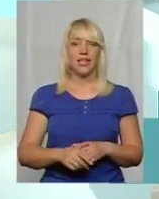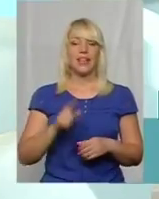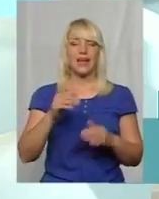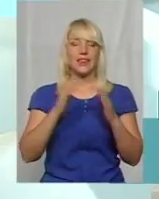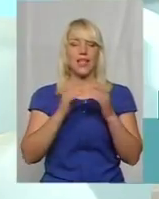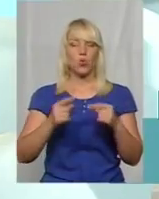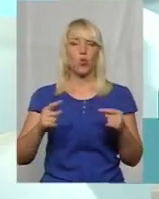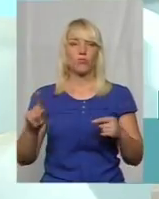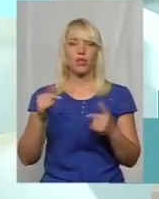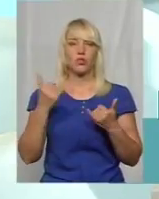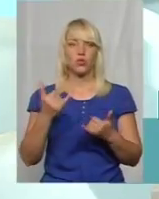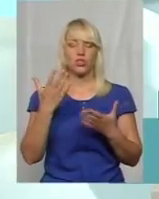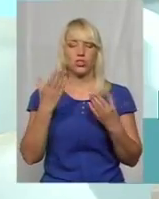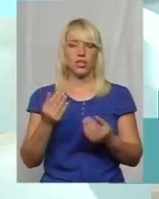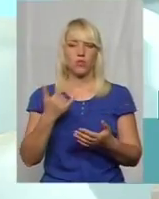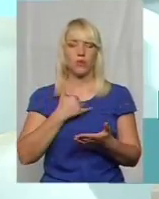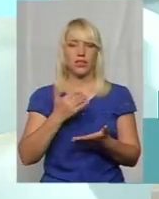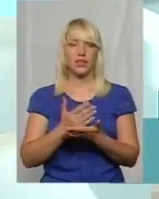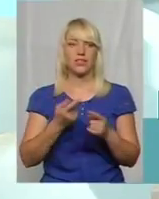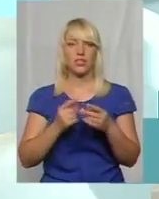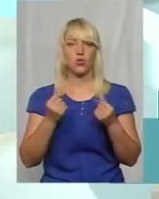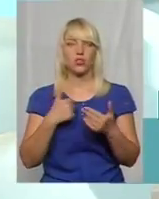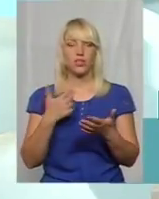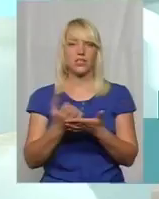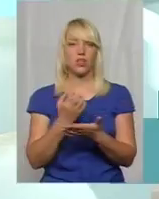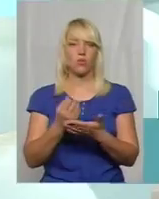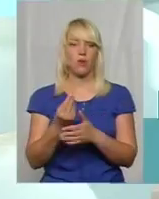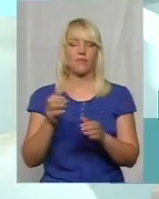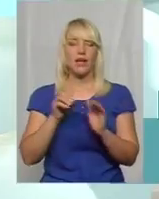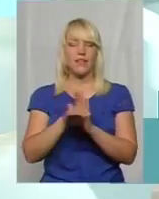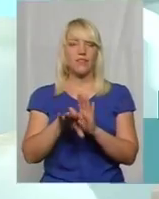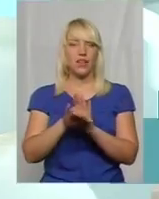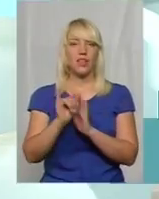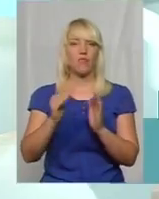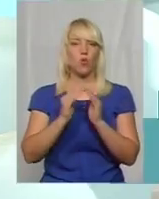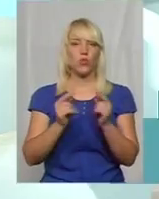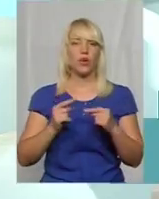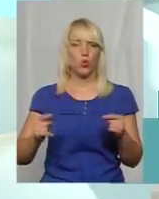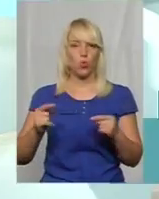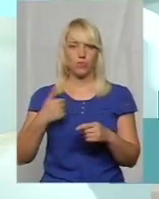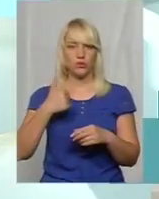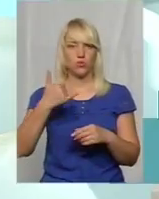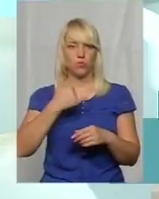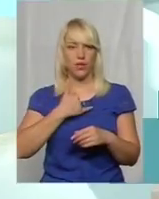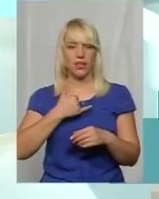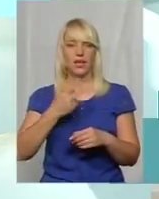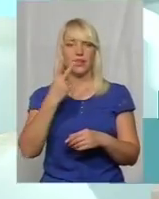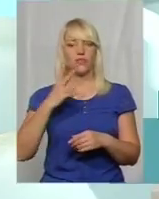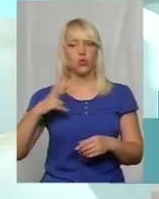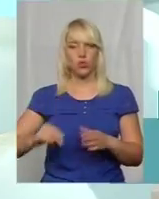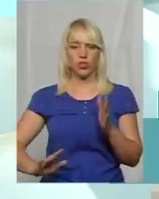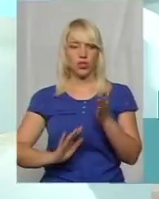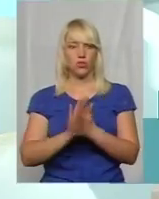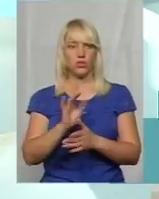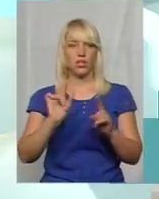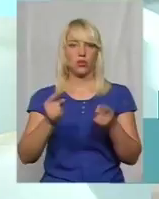яка в мене вже на сьогоднішній день існує, да, ці кошти я заробляв і вкладав саме в нерухомість. У мене, ви знаєте, дві доньки росте,